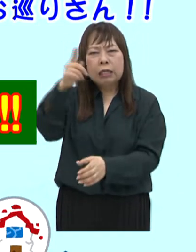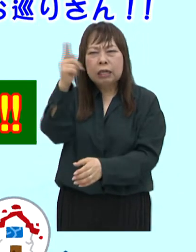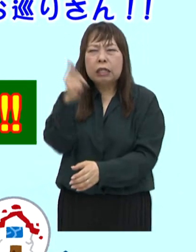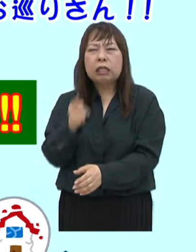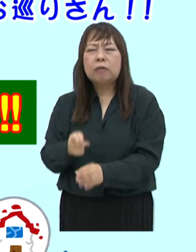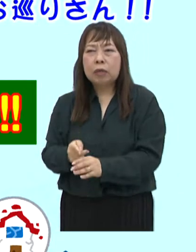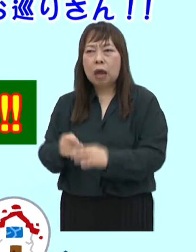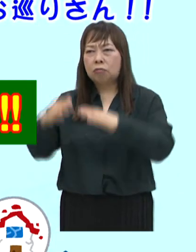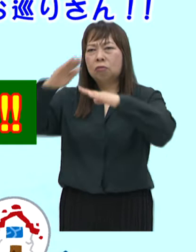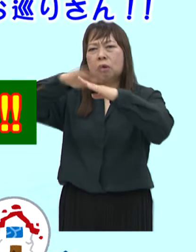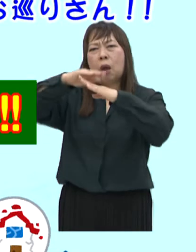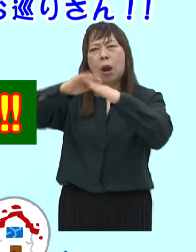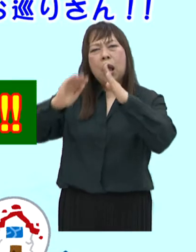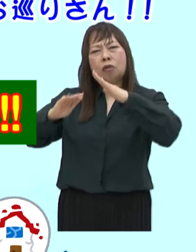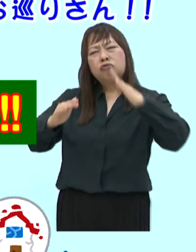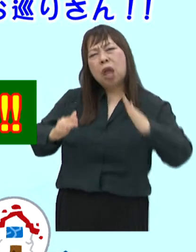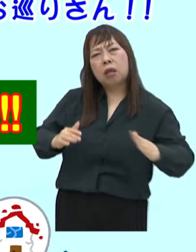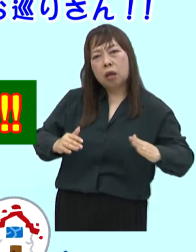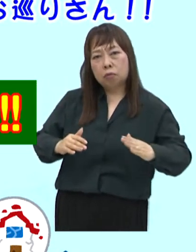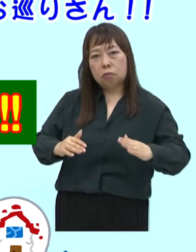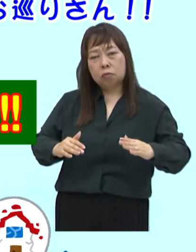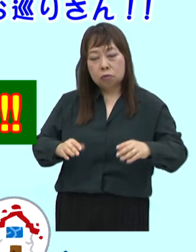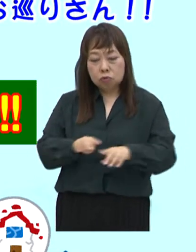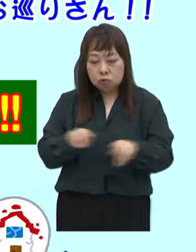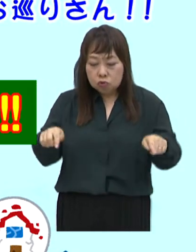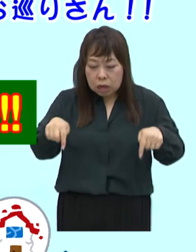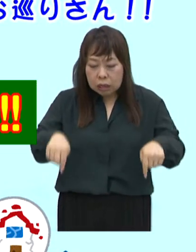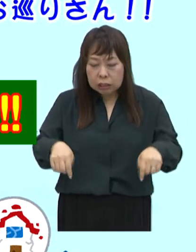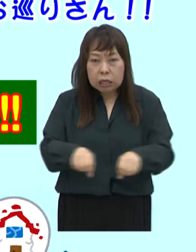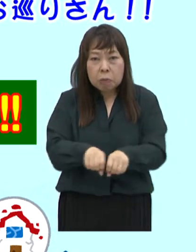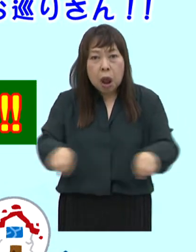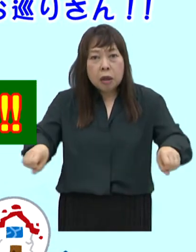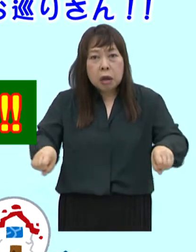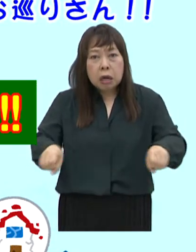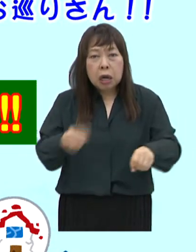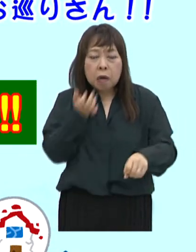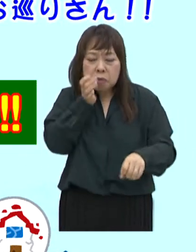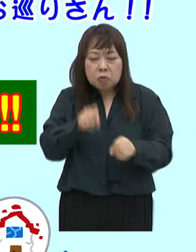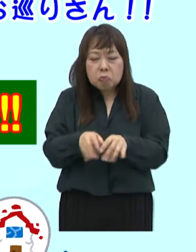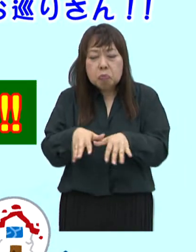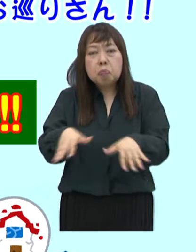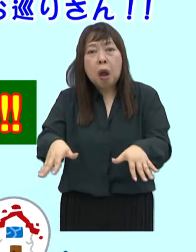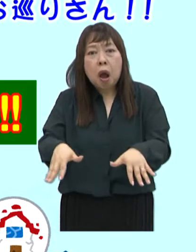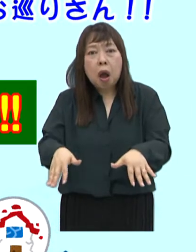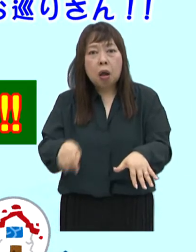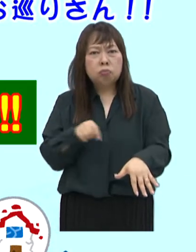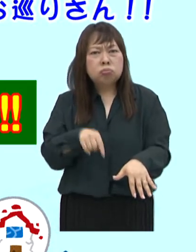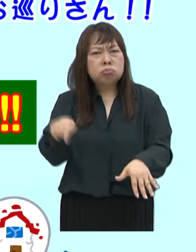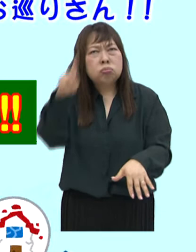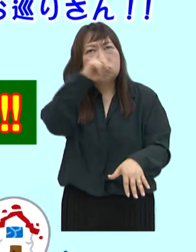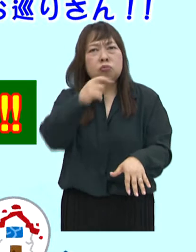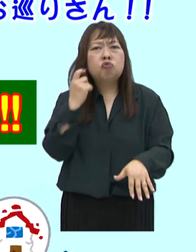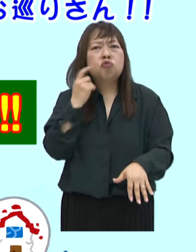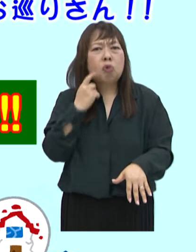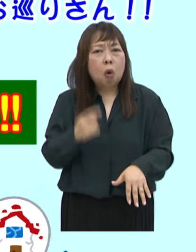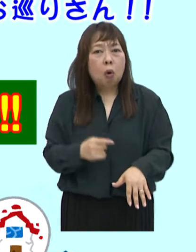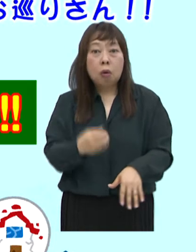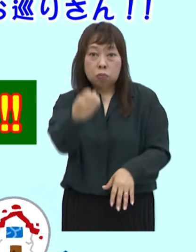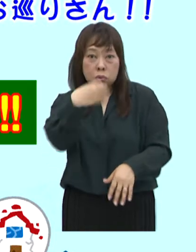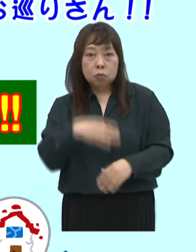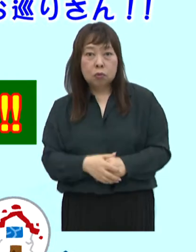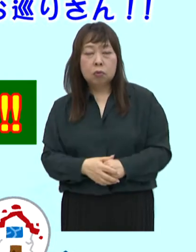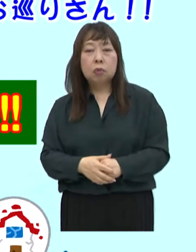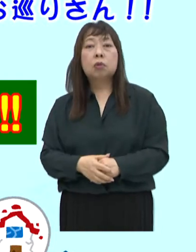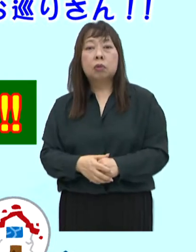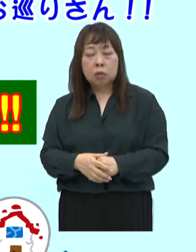瓦がずれている、床下の配管から水が漏れているなどと嘘を言い、必要のない施工をし